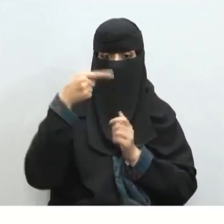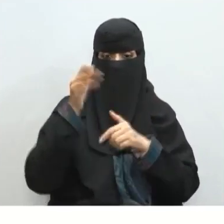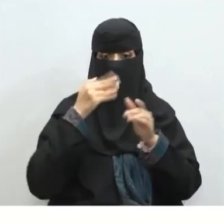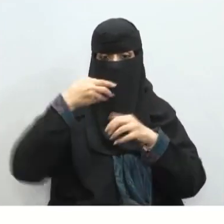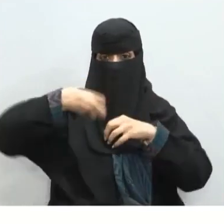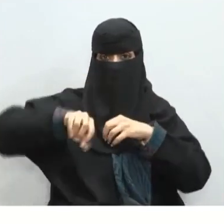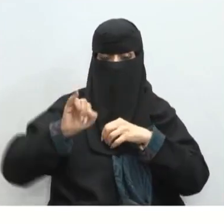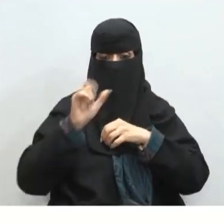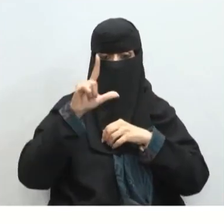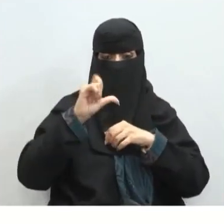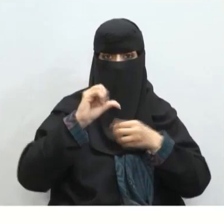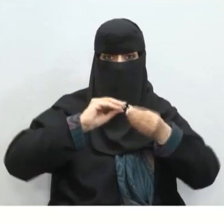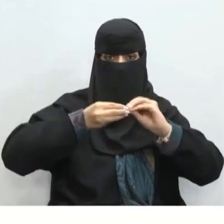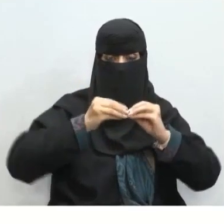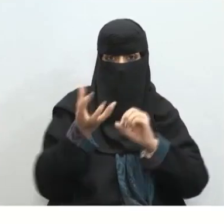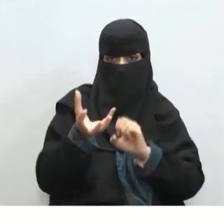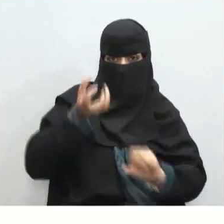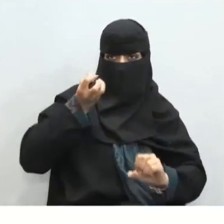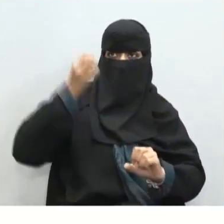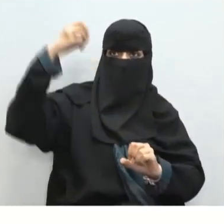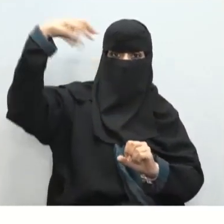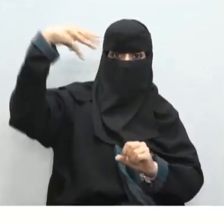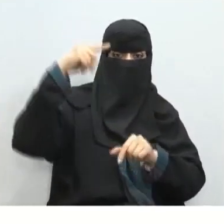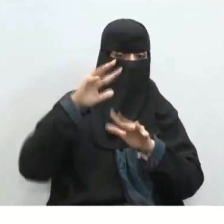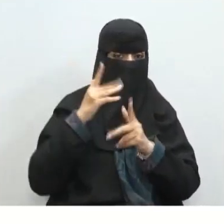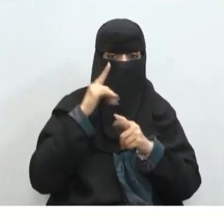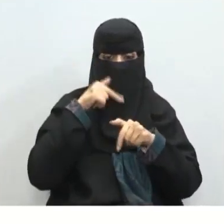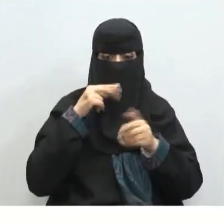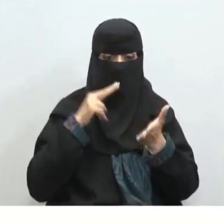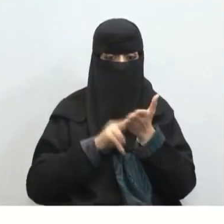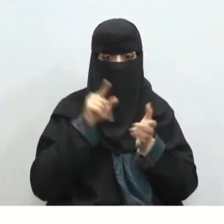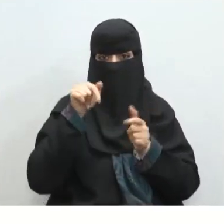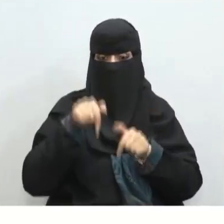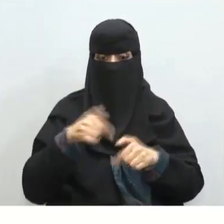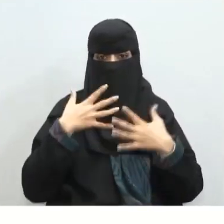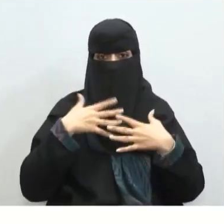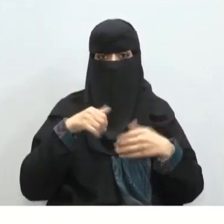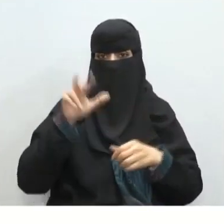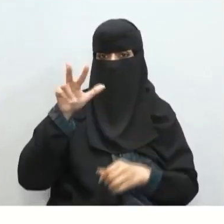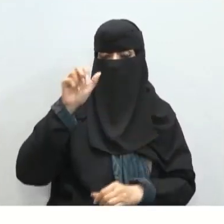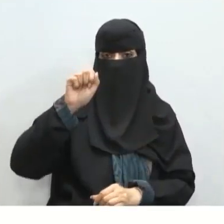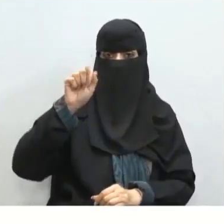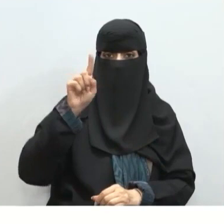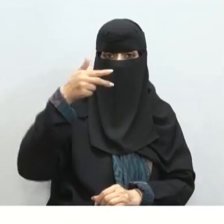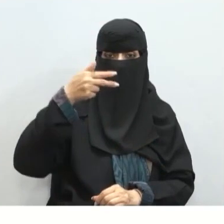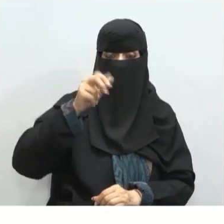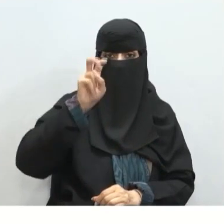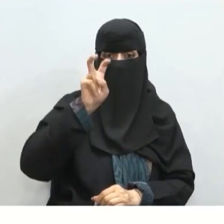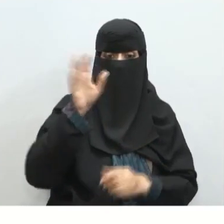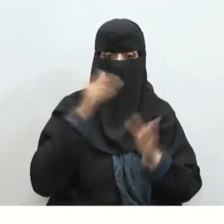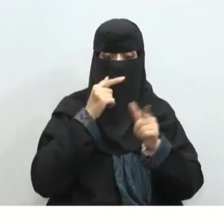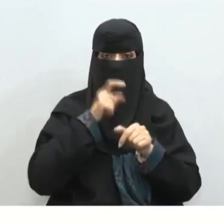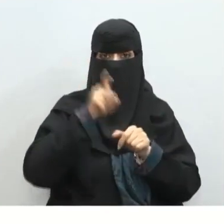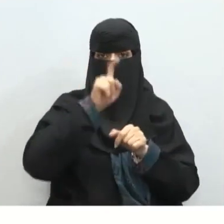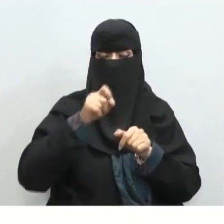16س عش جزي ملون يمتص الضوء يعبر عنه بالصبغه في السؤال